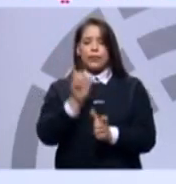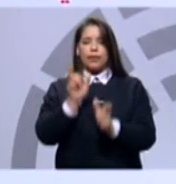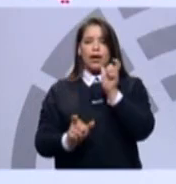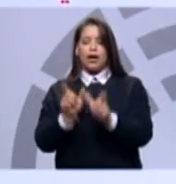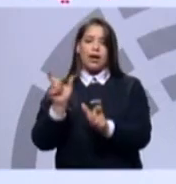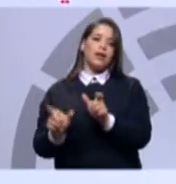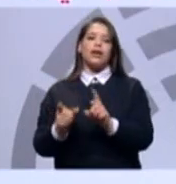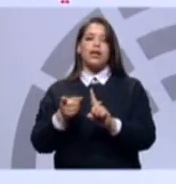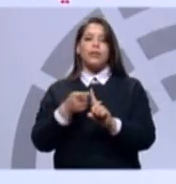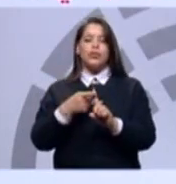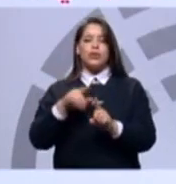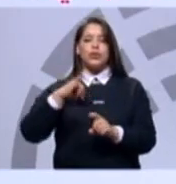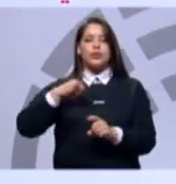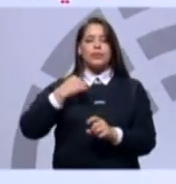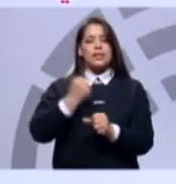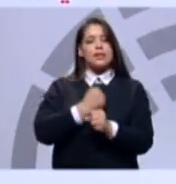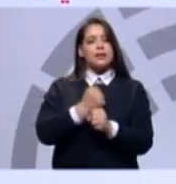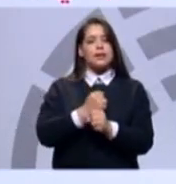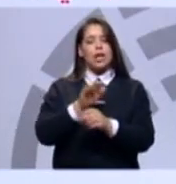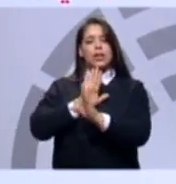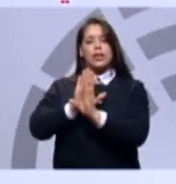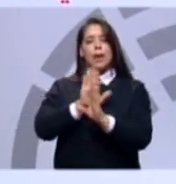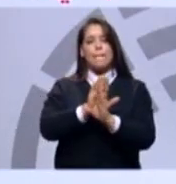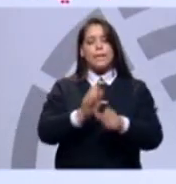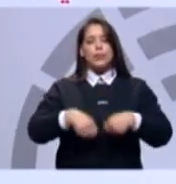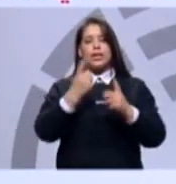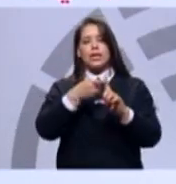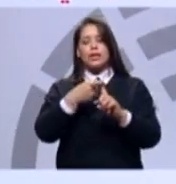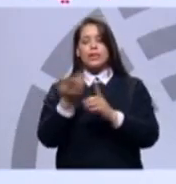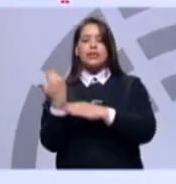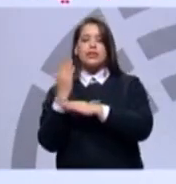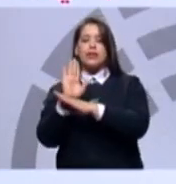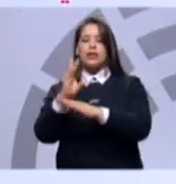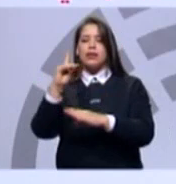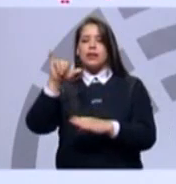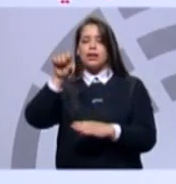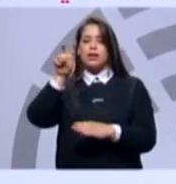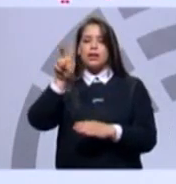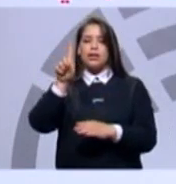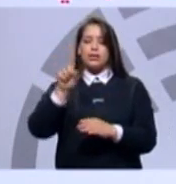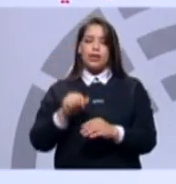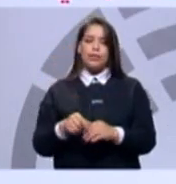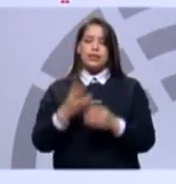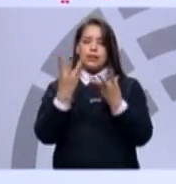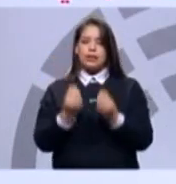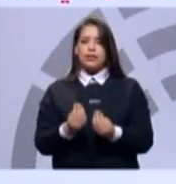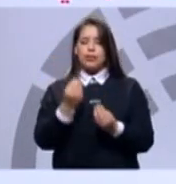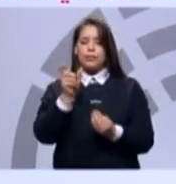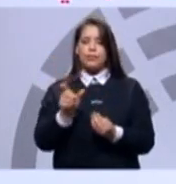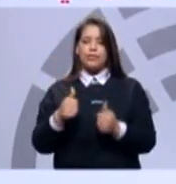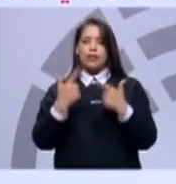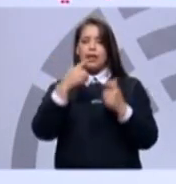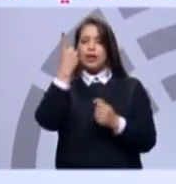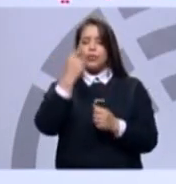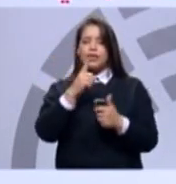للشباب عبر اليه تحرير العمل ودعم المبادره الخاصه مرشحكم الطيب الطالبي ابنكم البار الحامل